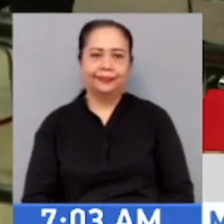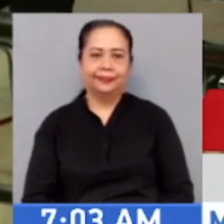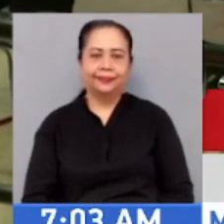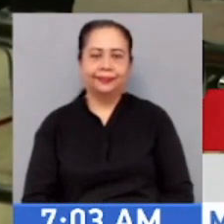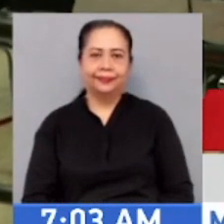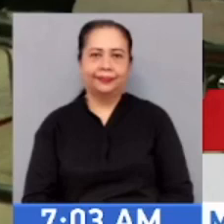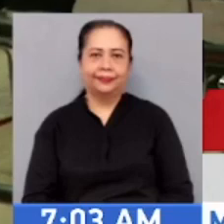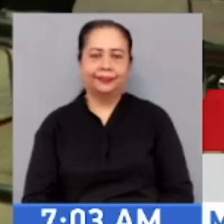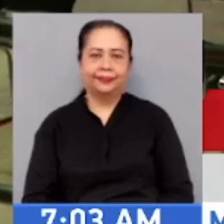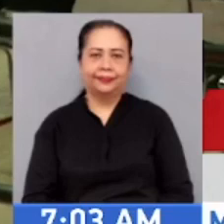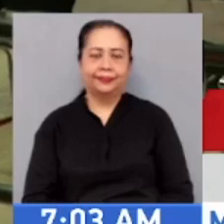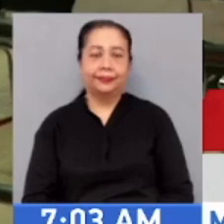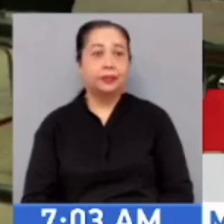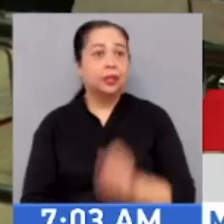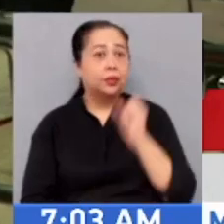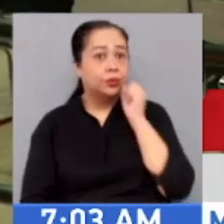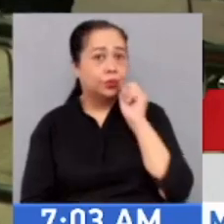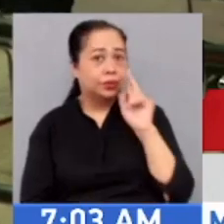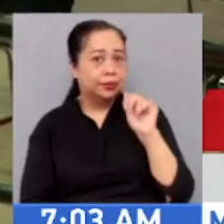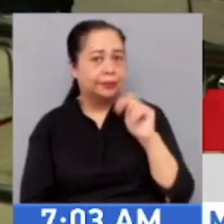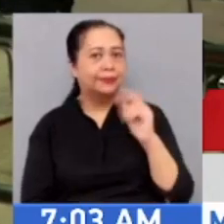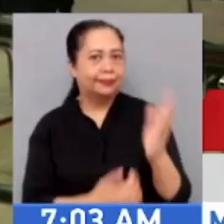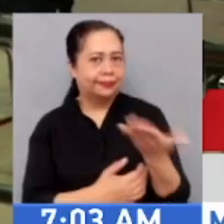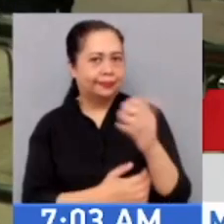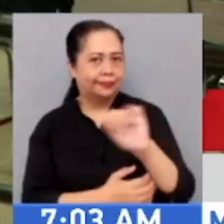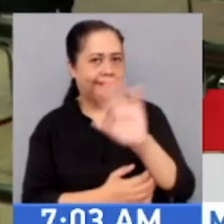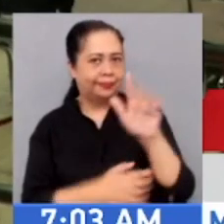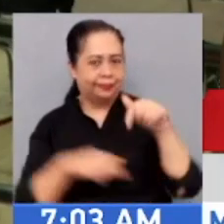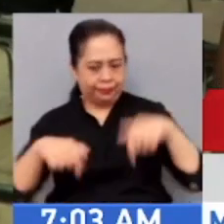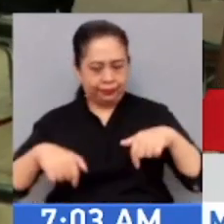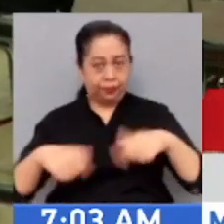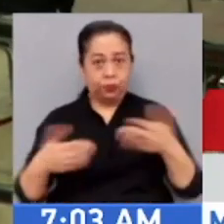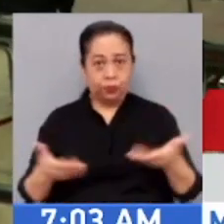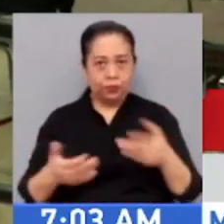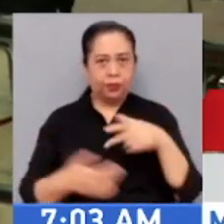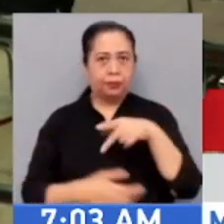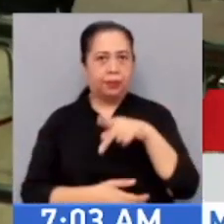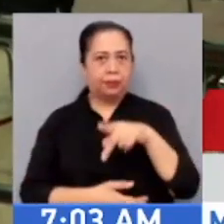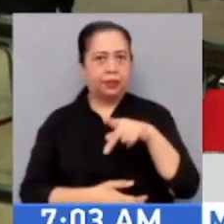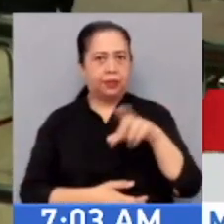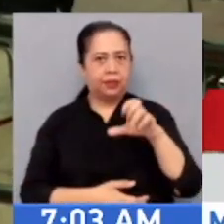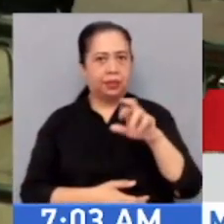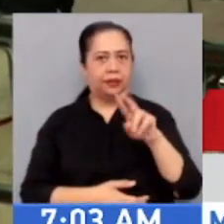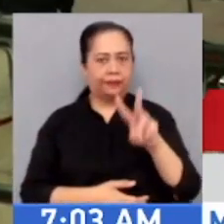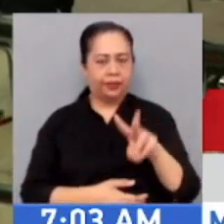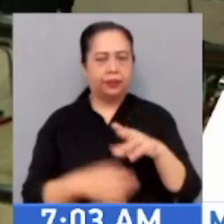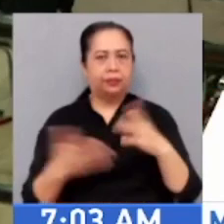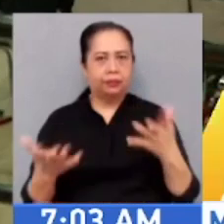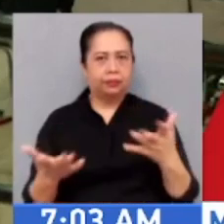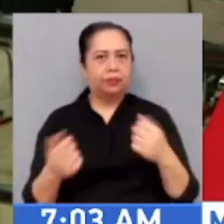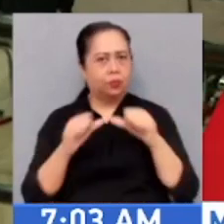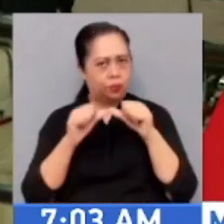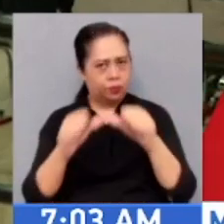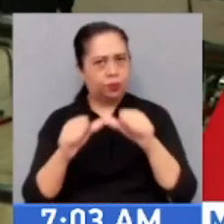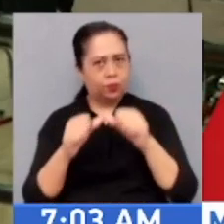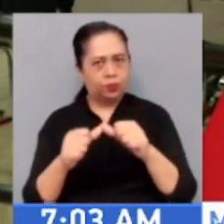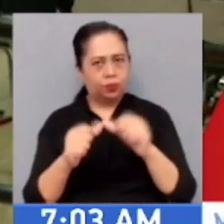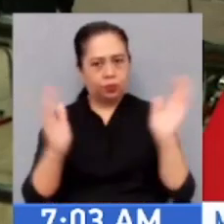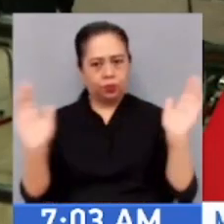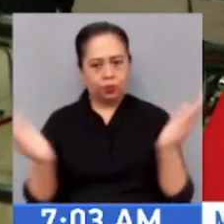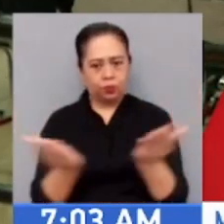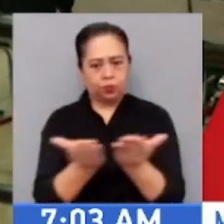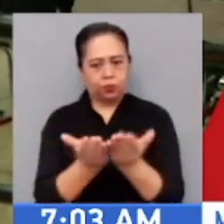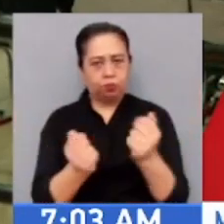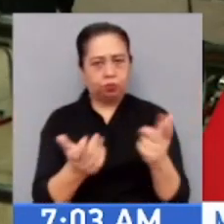Susan, good morning. Nandito nga tayo sa PPCRV Command Center at ito nga, tuloy-tuloy pa rin yung pagkumpara ng mga volunteers sa election